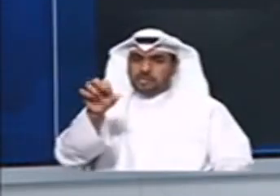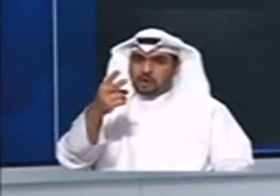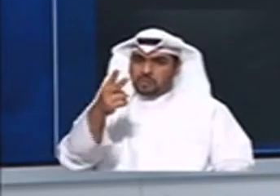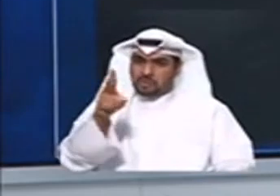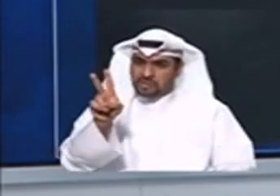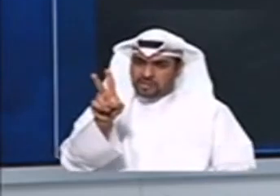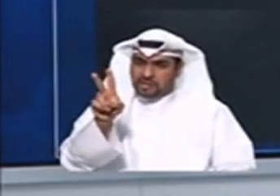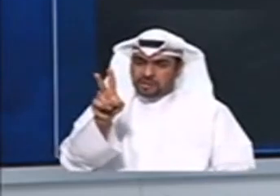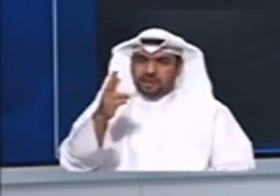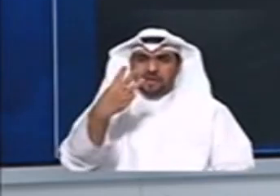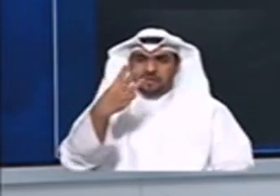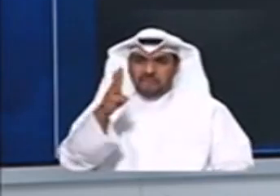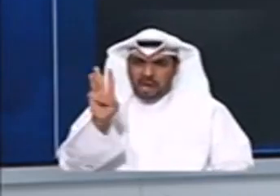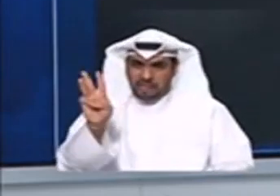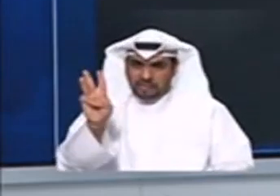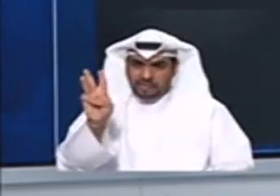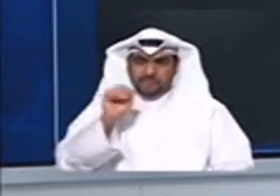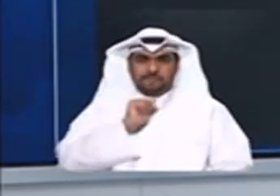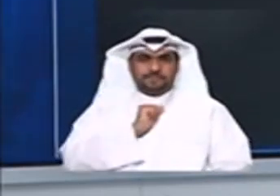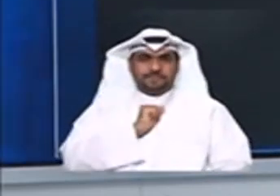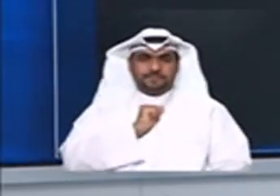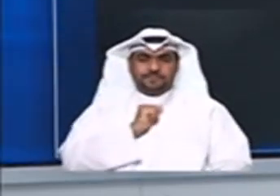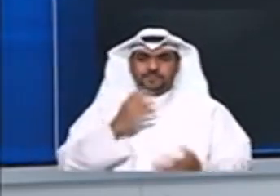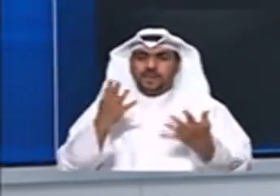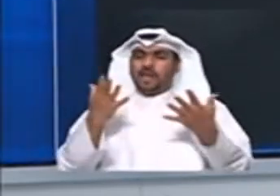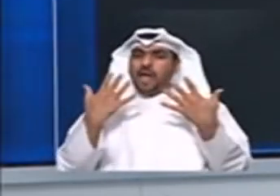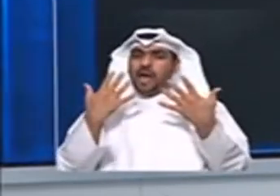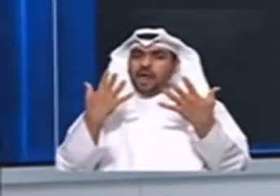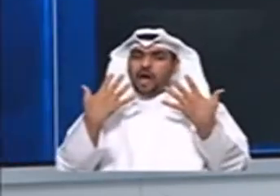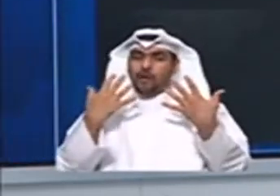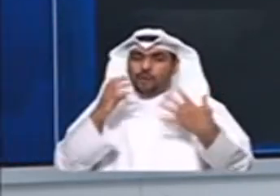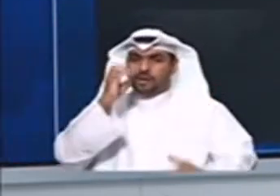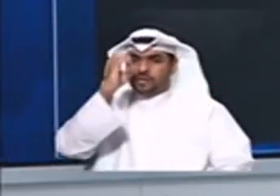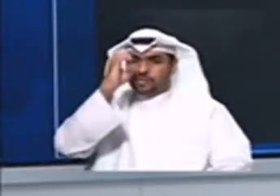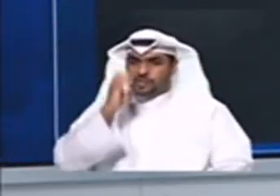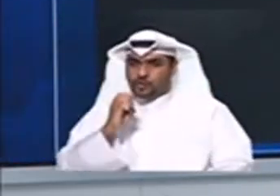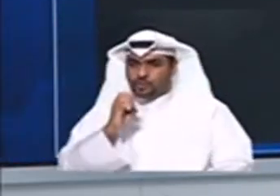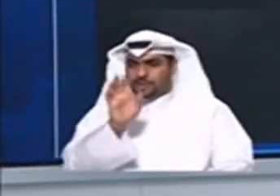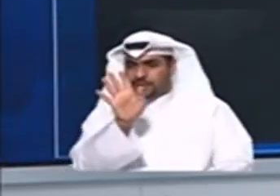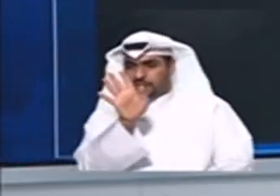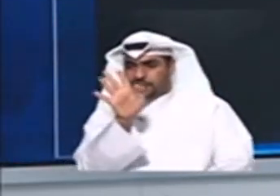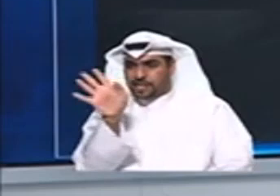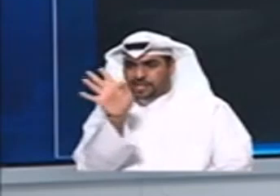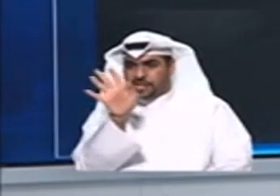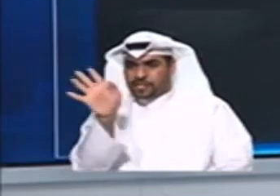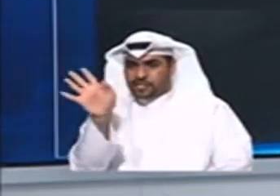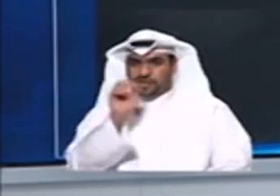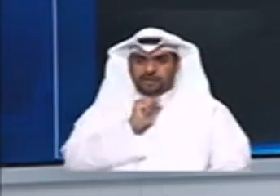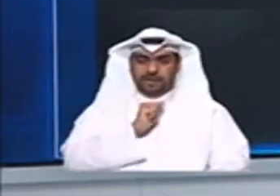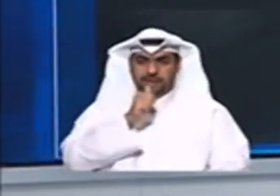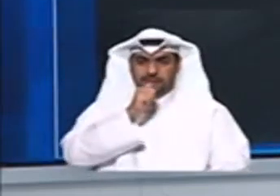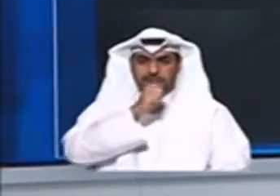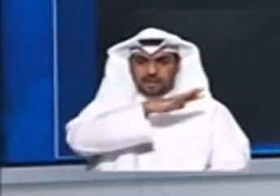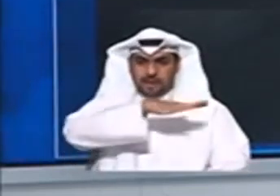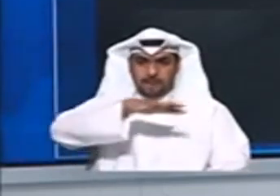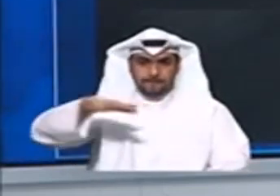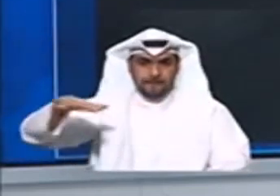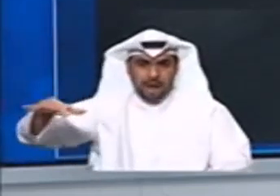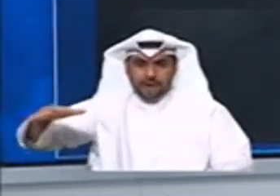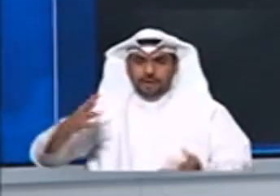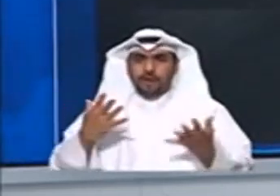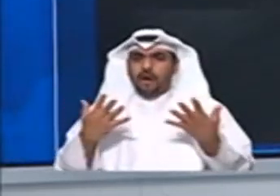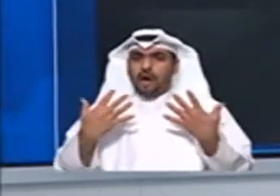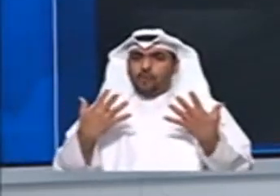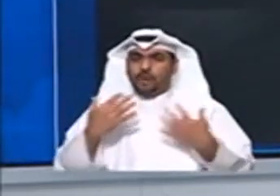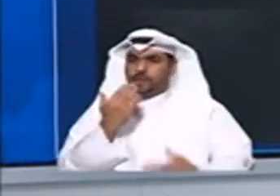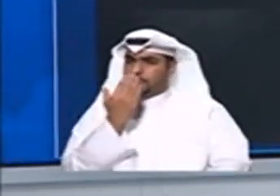إلى 29 درجة مئوية، رياح جنوبية شرقية إلى متقلبة الاتجاه على المناطق الساحلية وداخل البحر، لكن بوجه عام الهواء